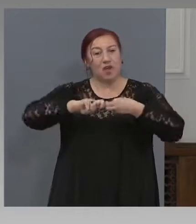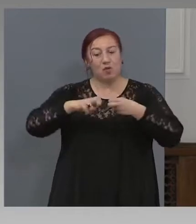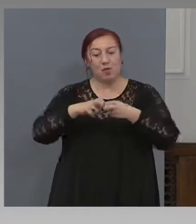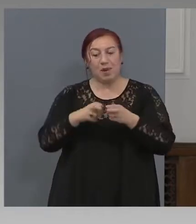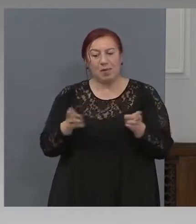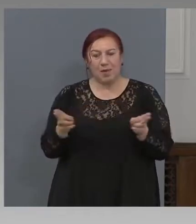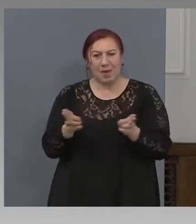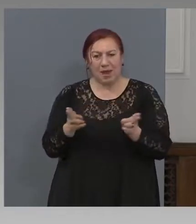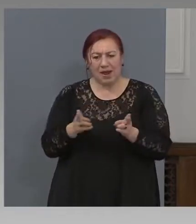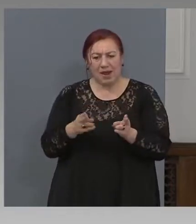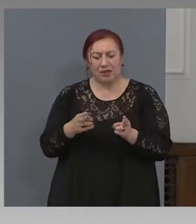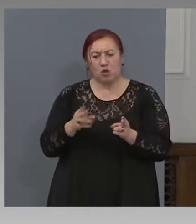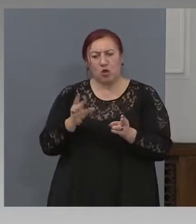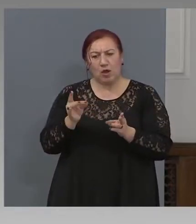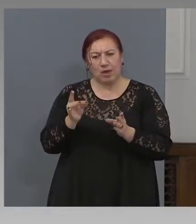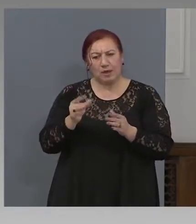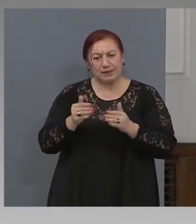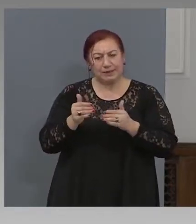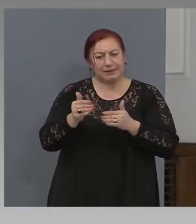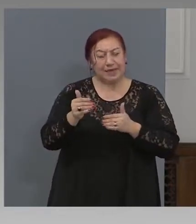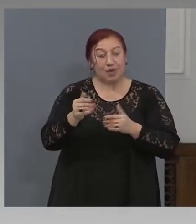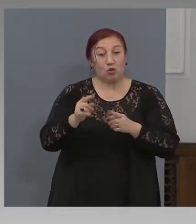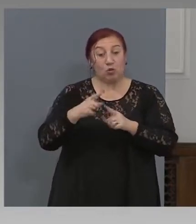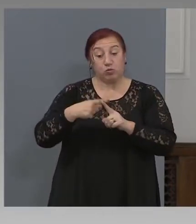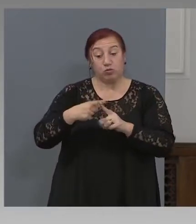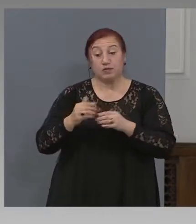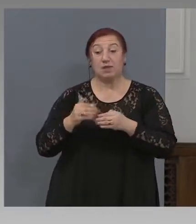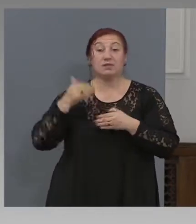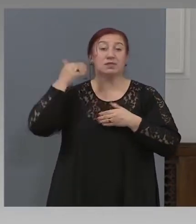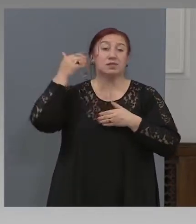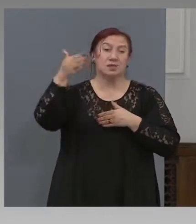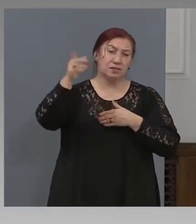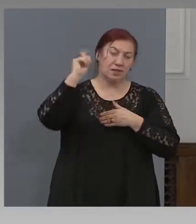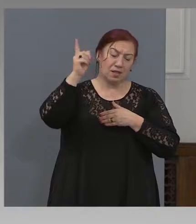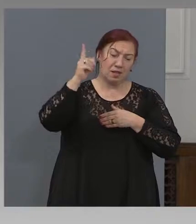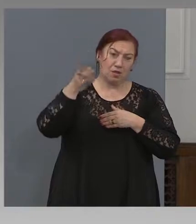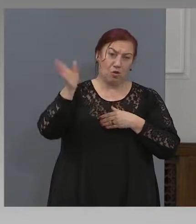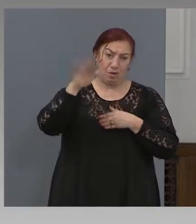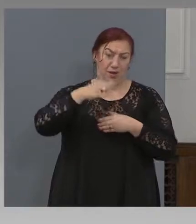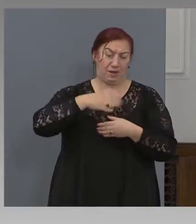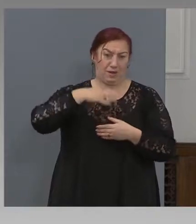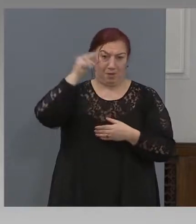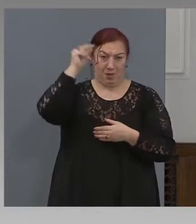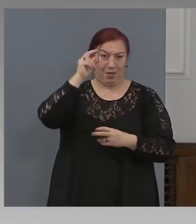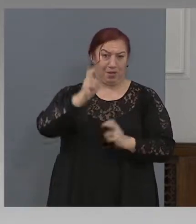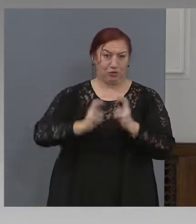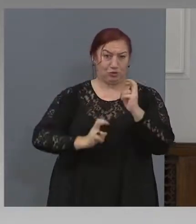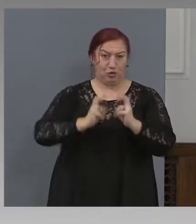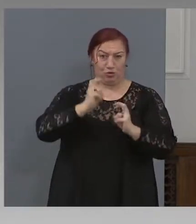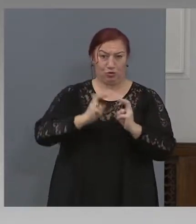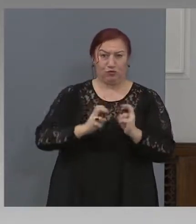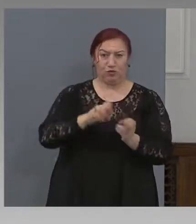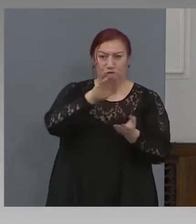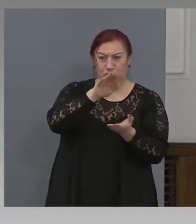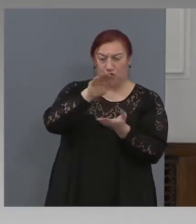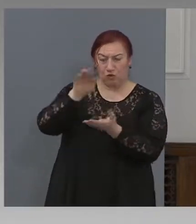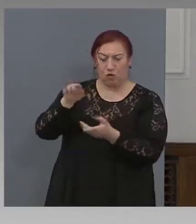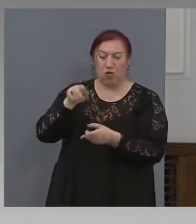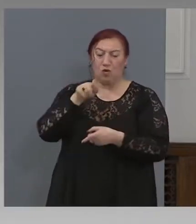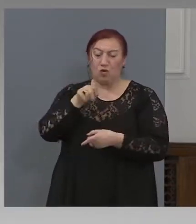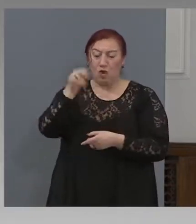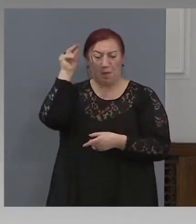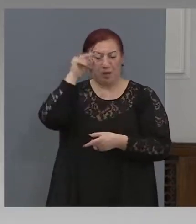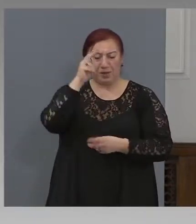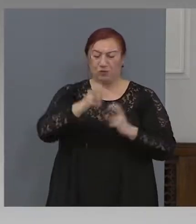краткосрочно, средносрочно и дългосрочно, за да може българското производство да излезе от тази криза